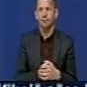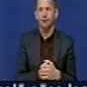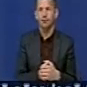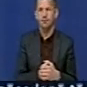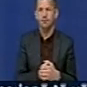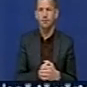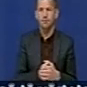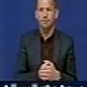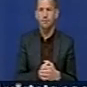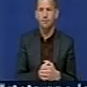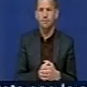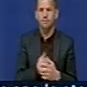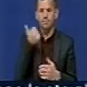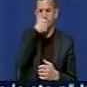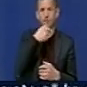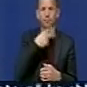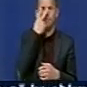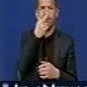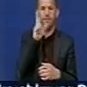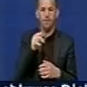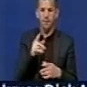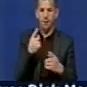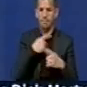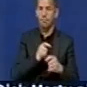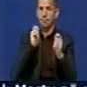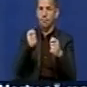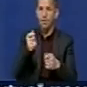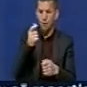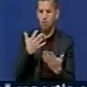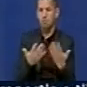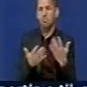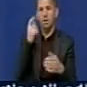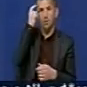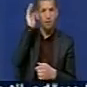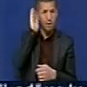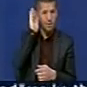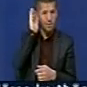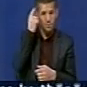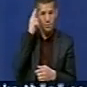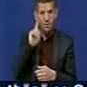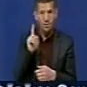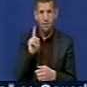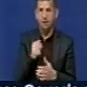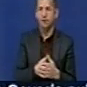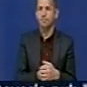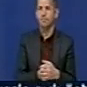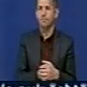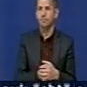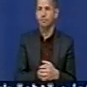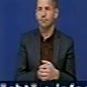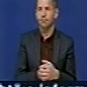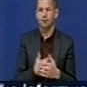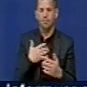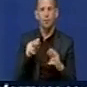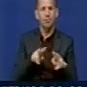Pse ne kemi bën një kallëzim penal, ndoshta kryeministri nuk e din, po kemi bën në prokurorinë e